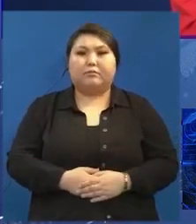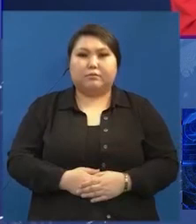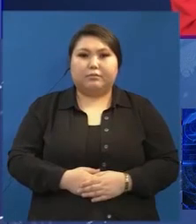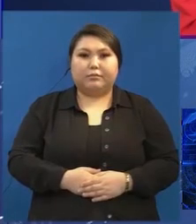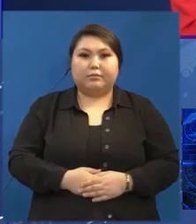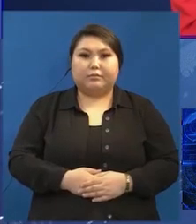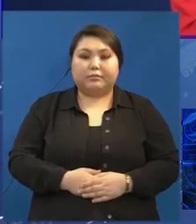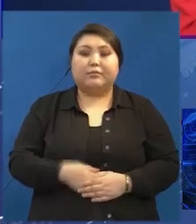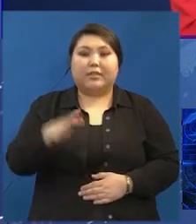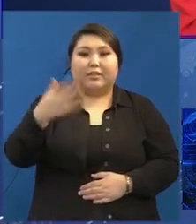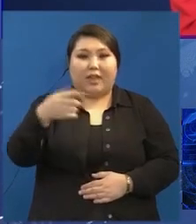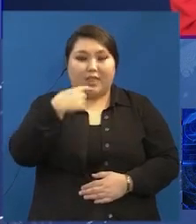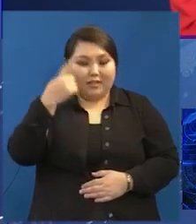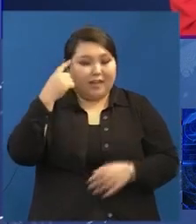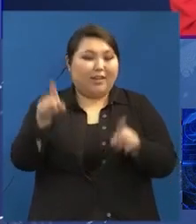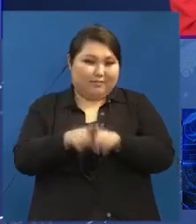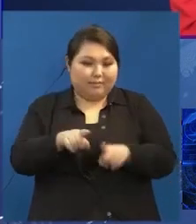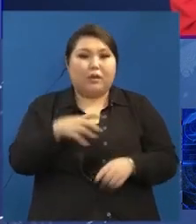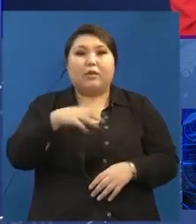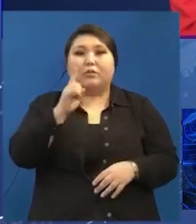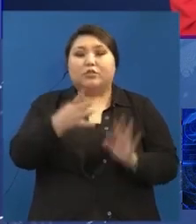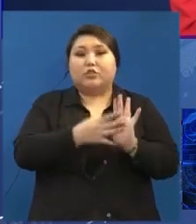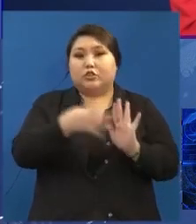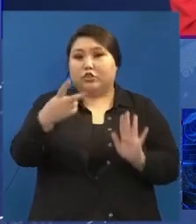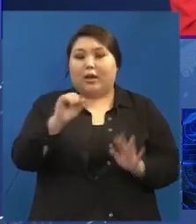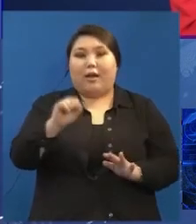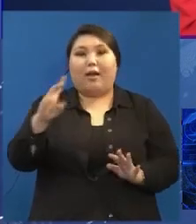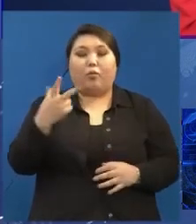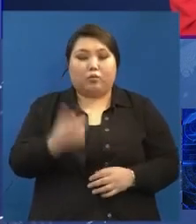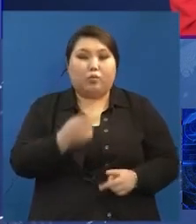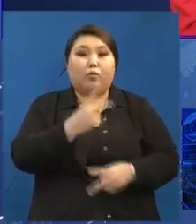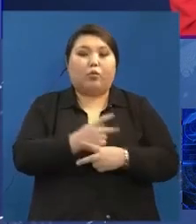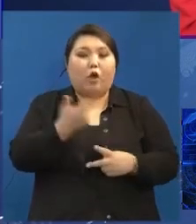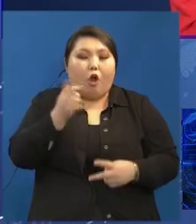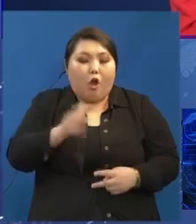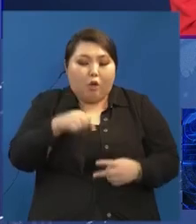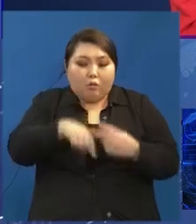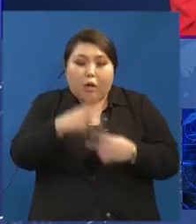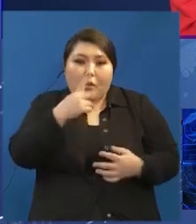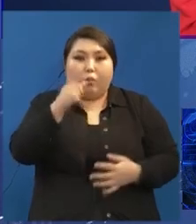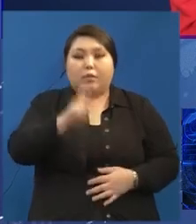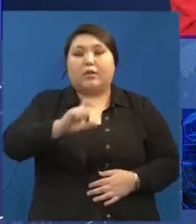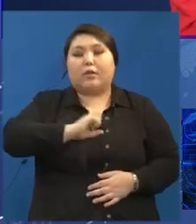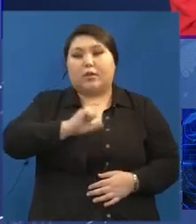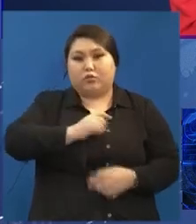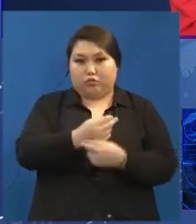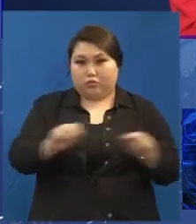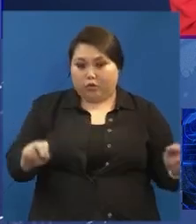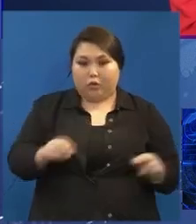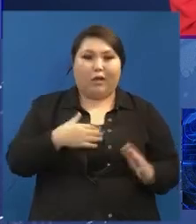Тэгэхээр яг тантай санал нэг байна. 1992 онд арчилсан үндсэн хуулийн гол үзэл санаа бол хүний эрх